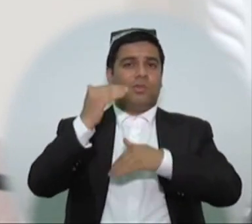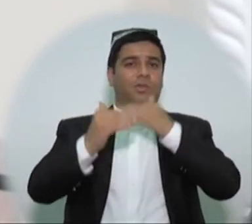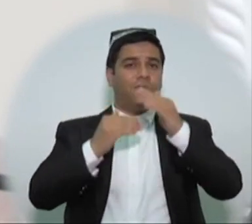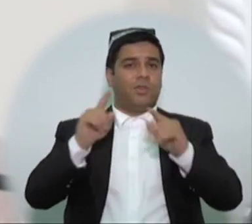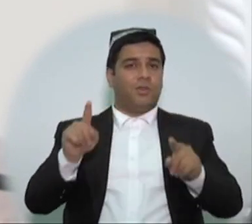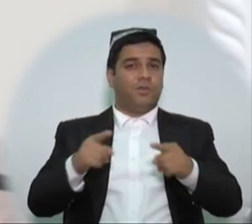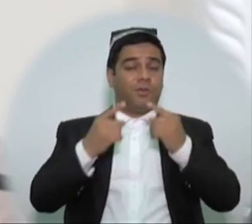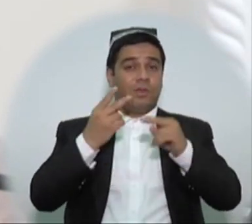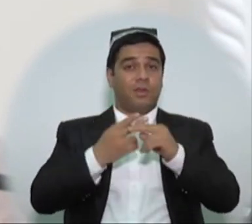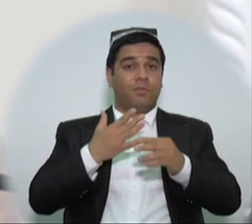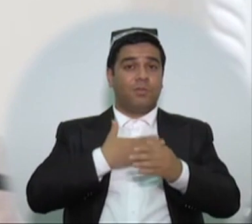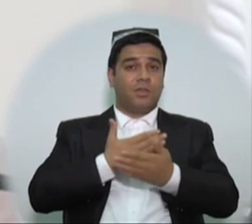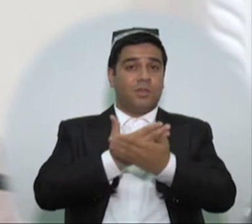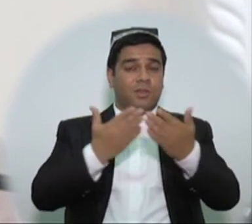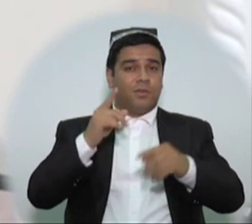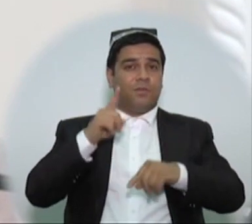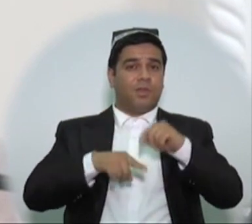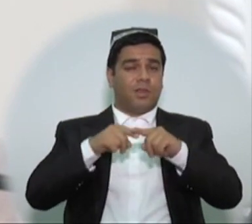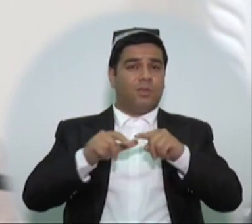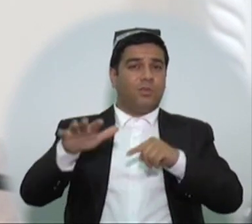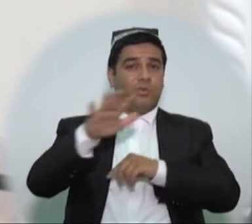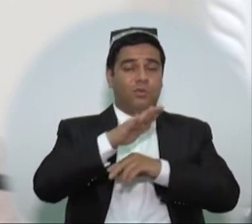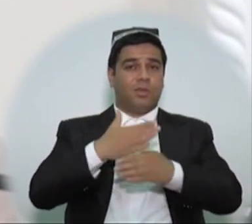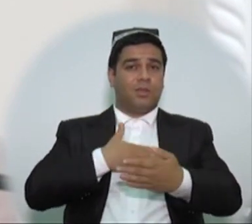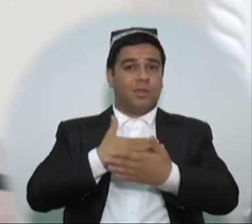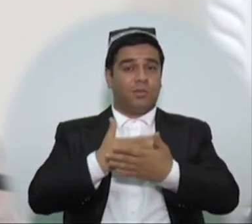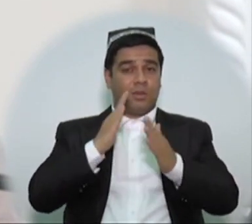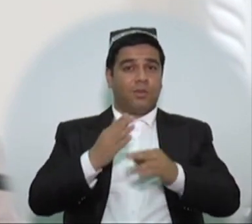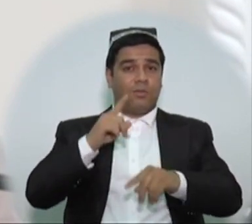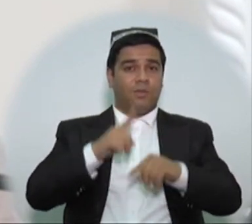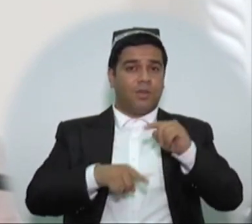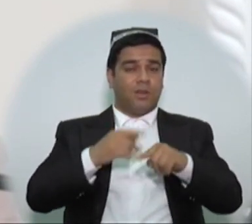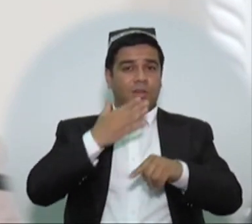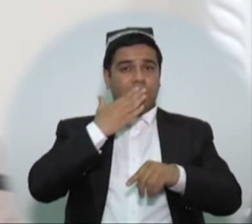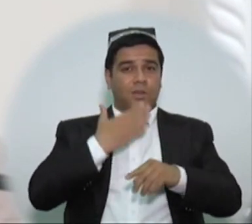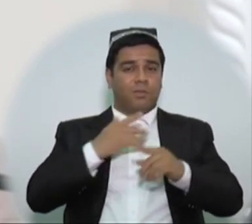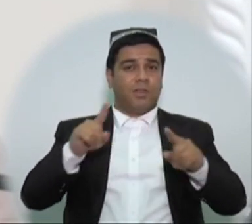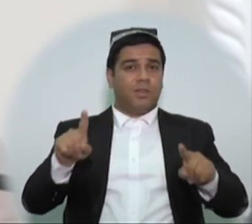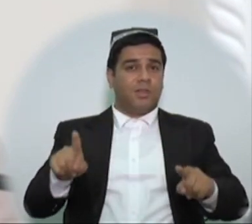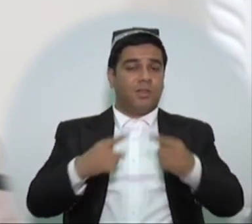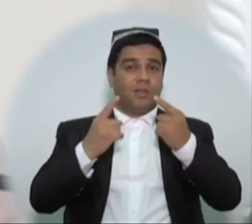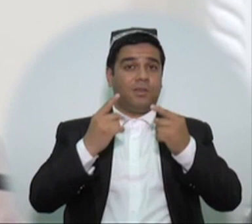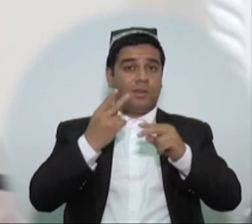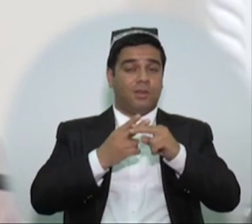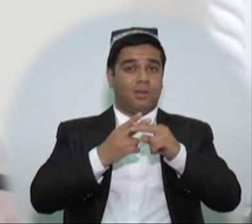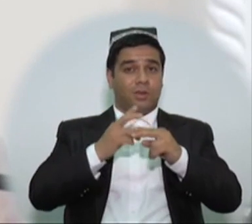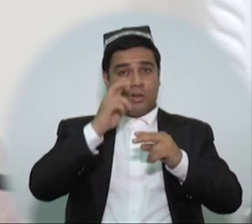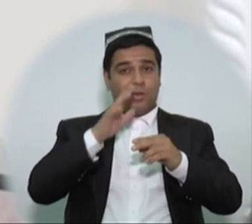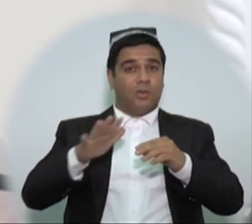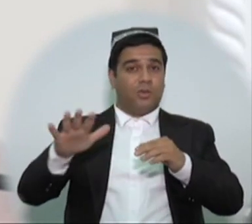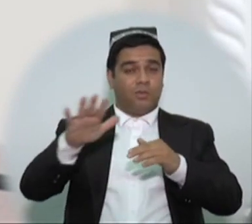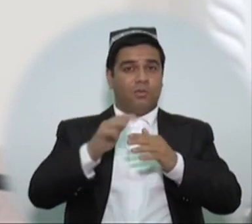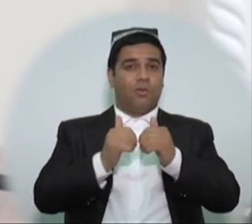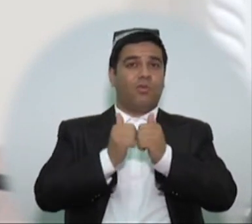bo'lish, xalqqa, elga, yurtga xizmat qilish, vatanni, elni, yurtni taraqqiy etgan xalqlarni oldingi